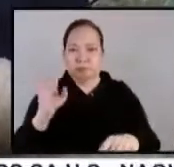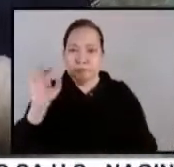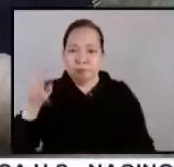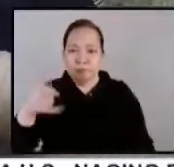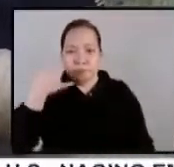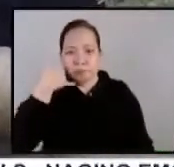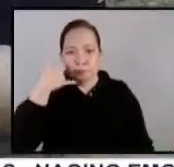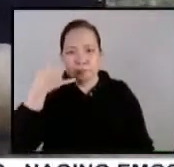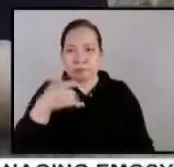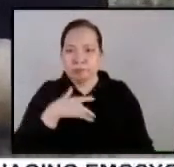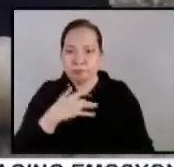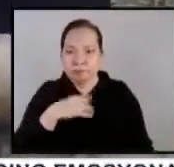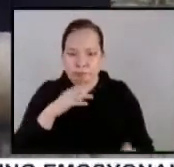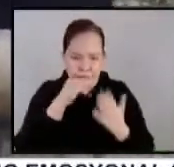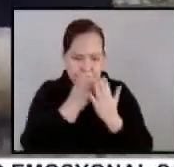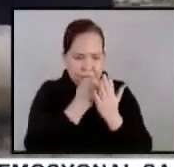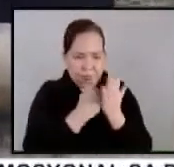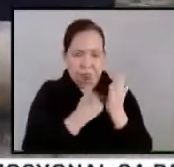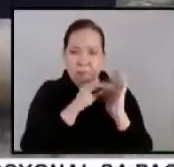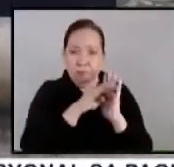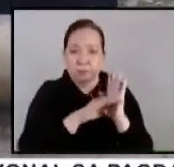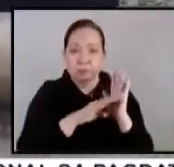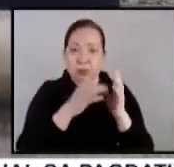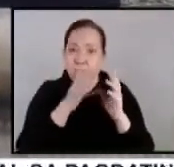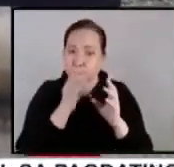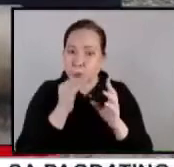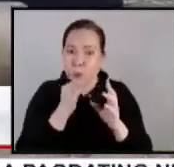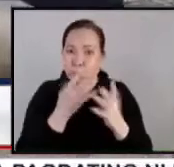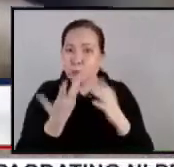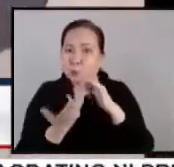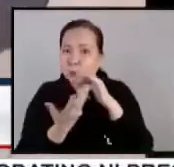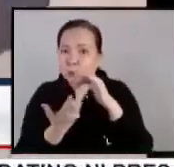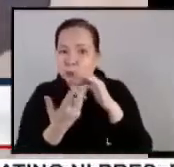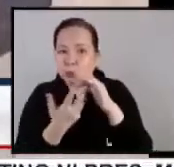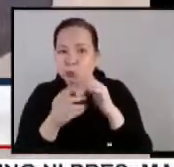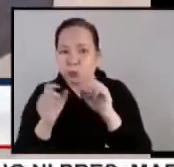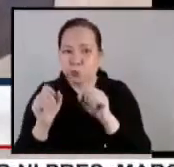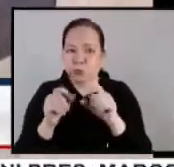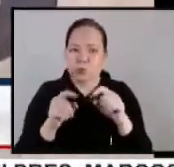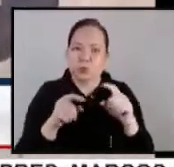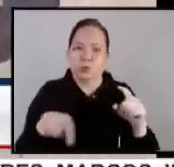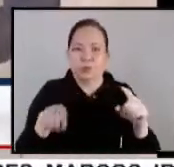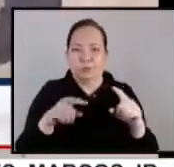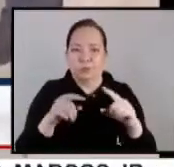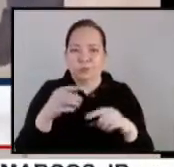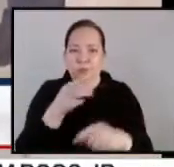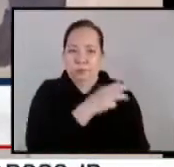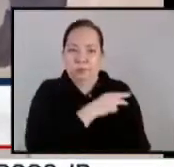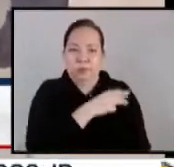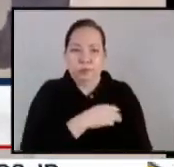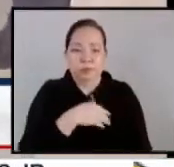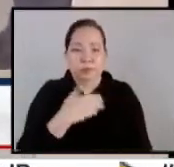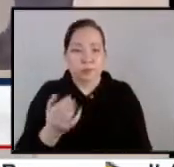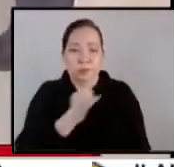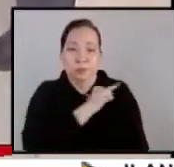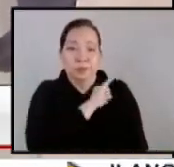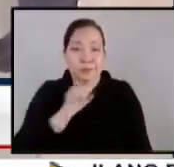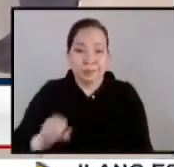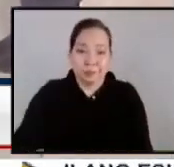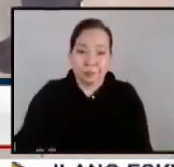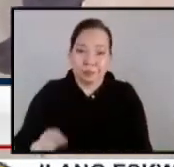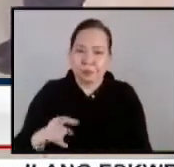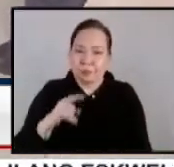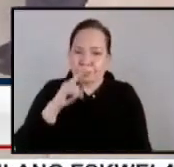pinaniniwala ang naglalaman ng impormasyon ng mga parokyano ng mga suspect. Sa Isabela naman, isang 47-anyos na lalaking